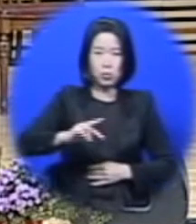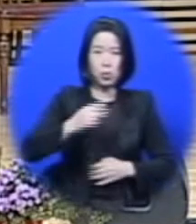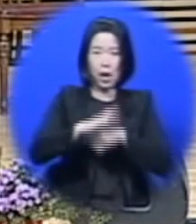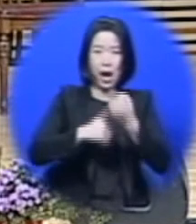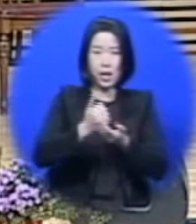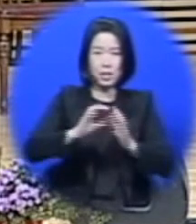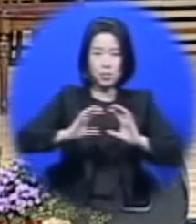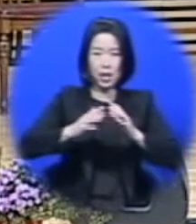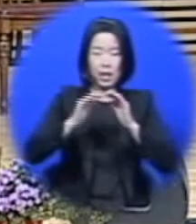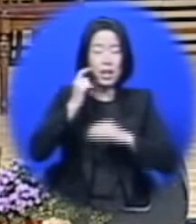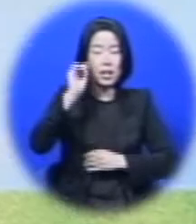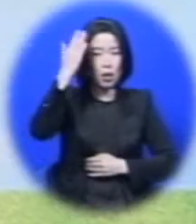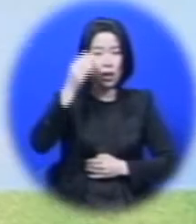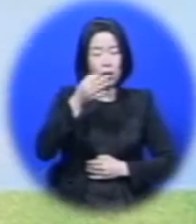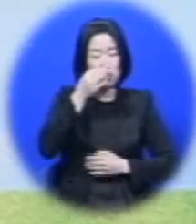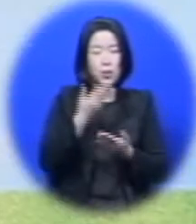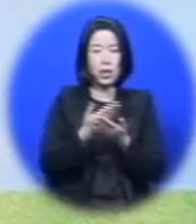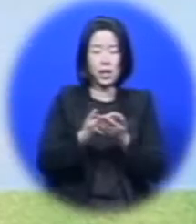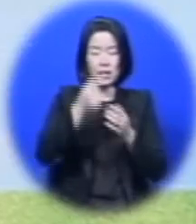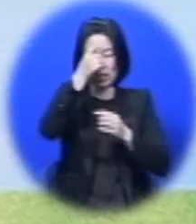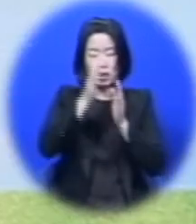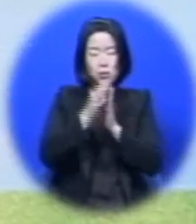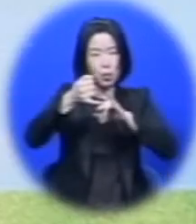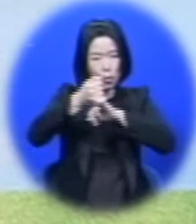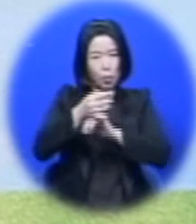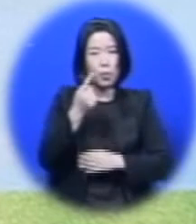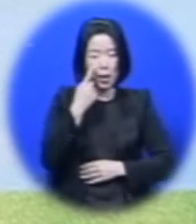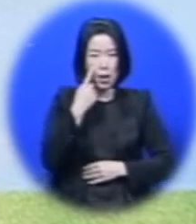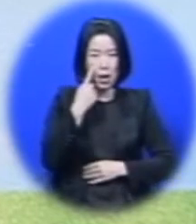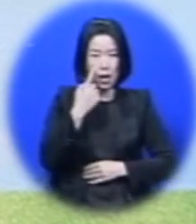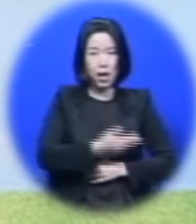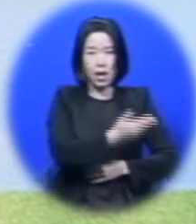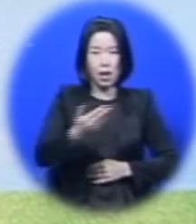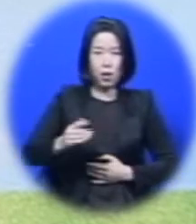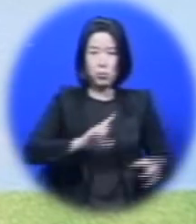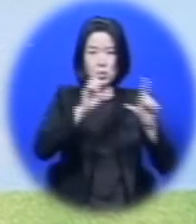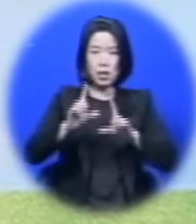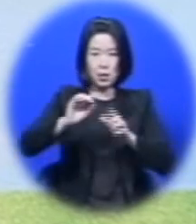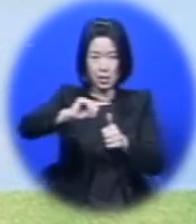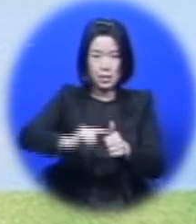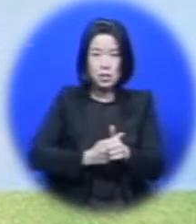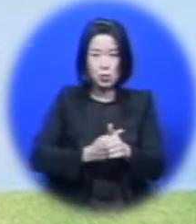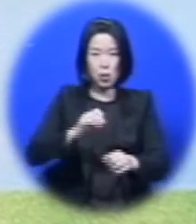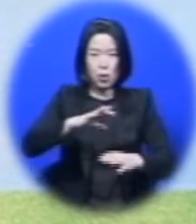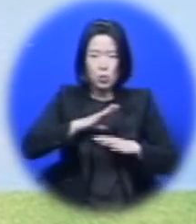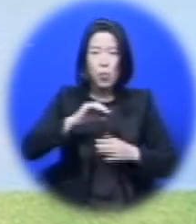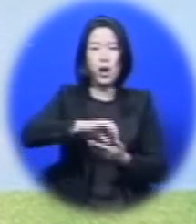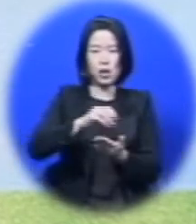기도를 꼭 해보시기 바랍니다. 그러면 여러분의 삶에 여러분 스스로가 정말 놀랄